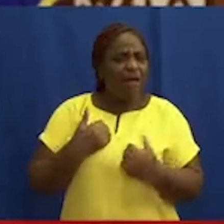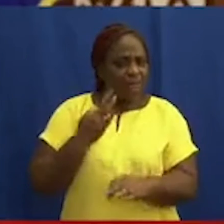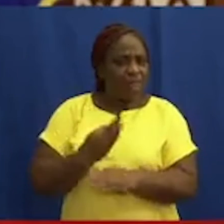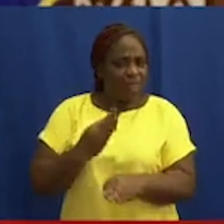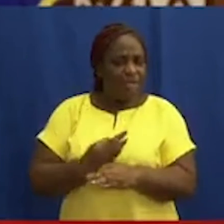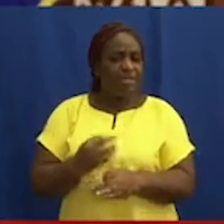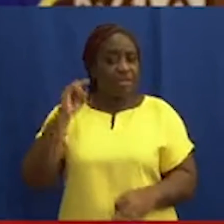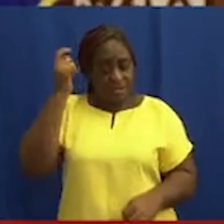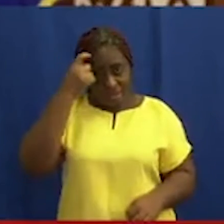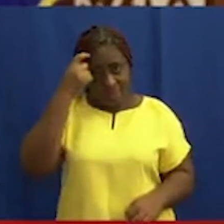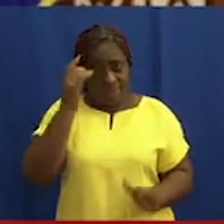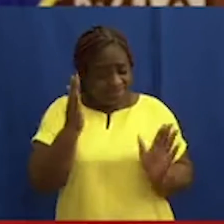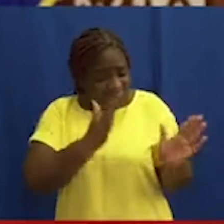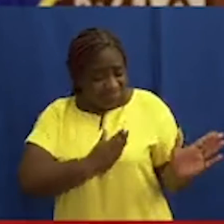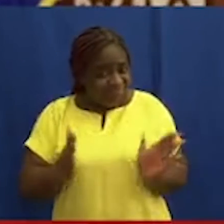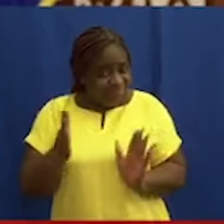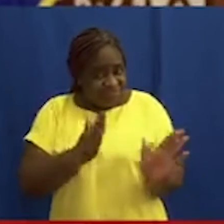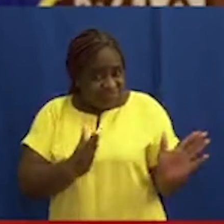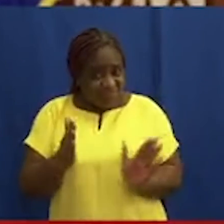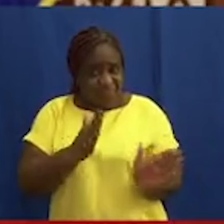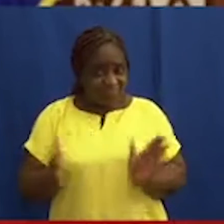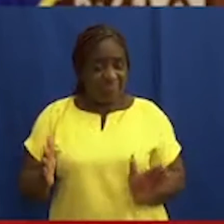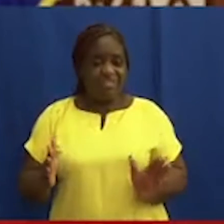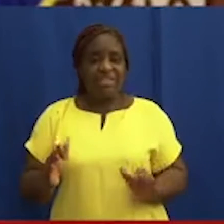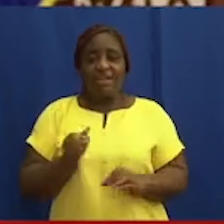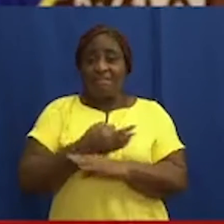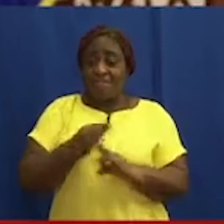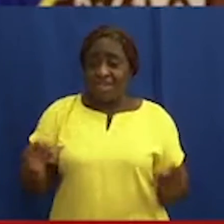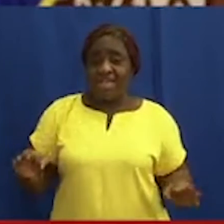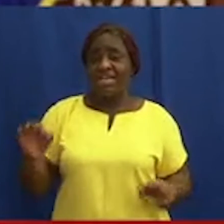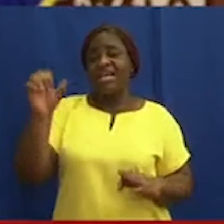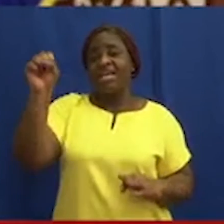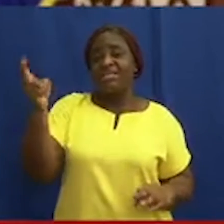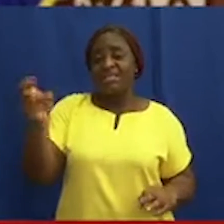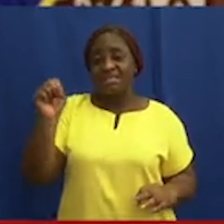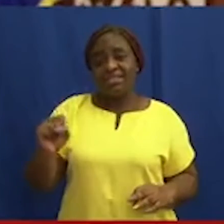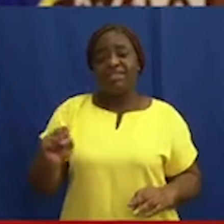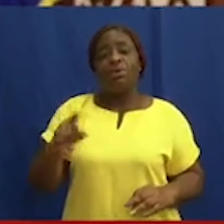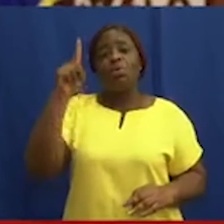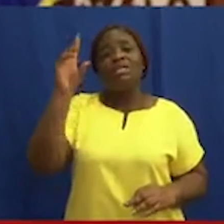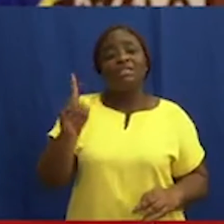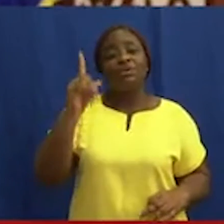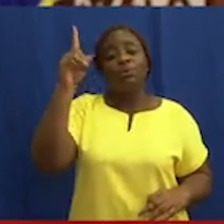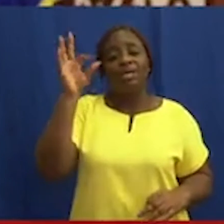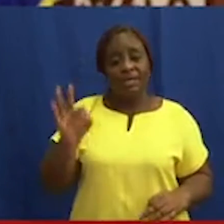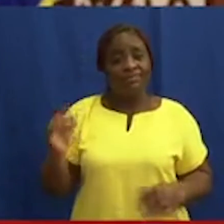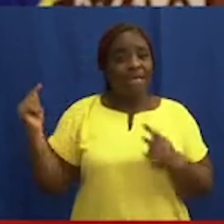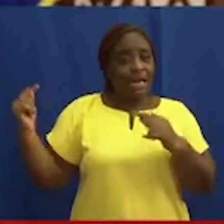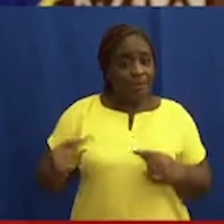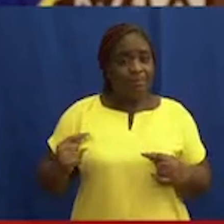su. A sanadiyar haka, a cikin shekaru 5 na farko na